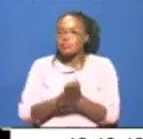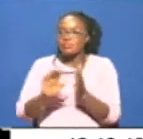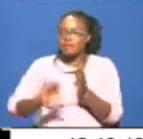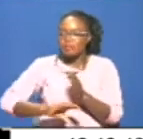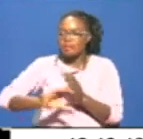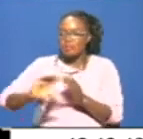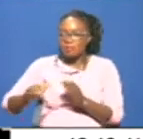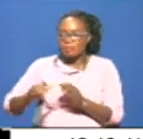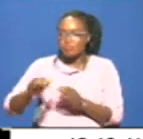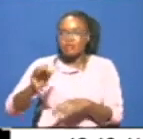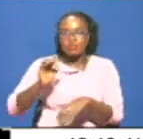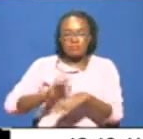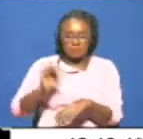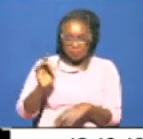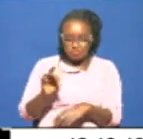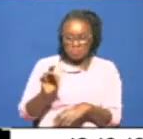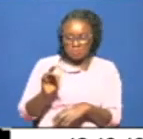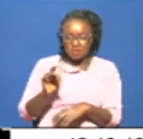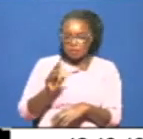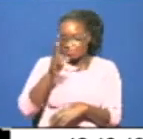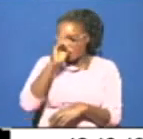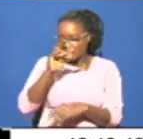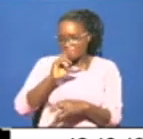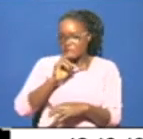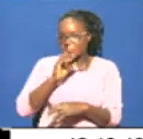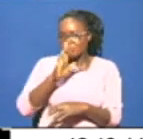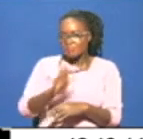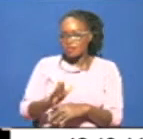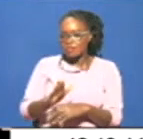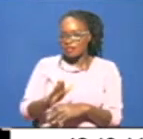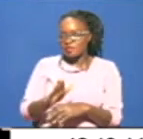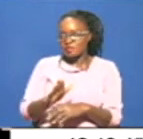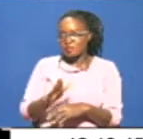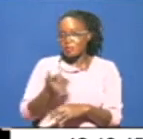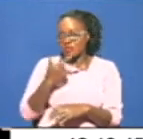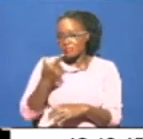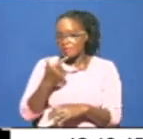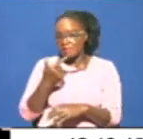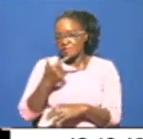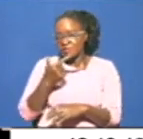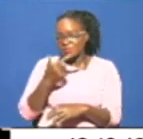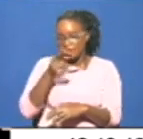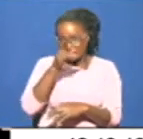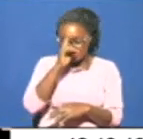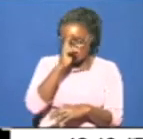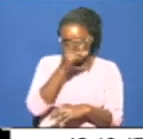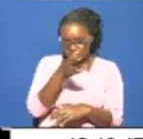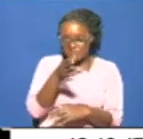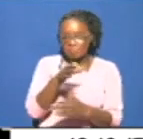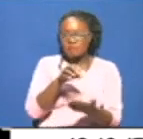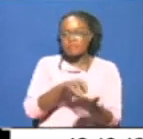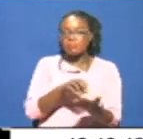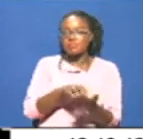kaunti ya Embu. Kamanda wa polisi katika kaunti hiyo ndogo, Gregory Mutiso, alisema kuwa maafisa kutoka kituo cha polisi cha